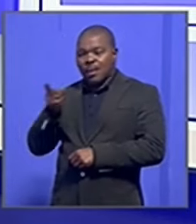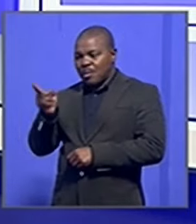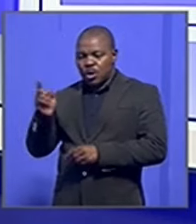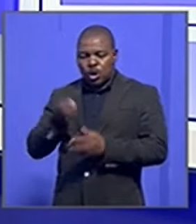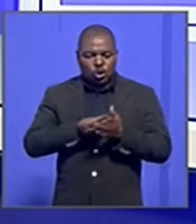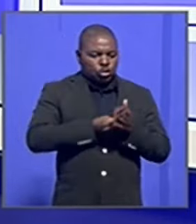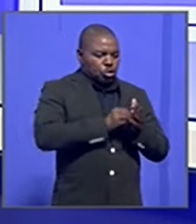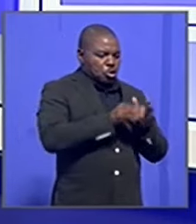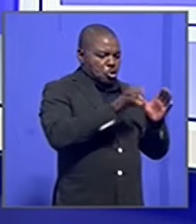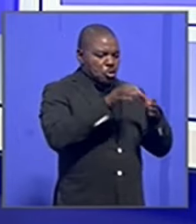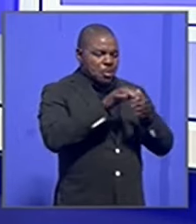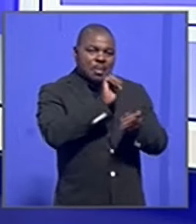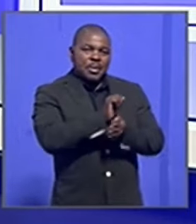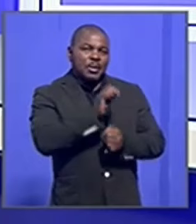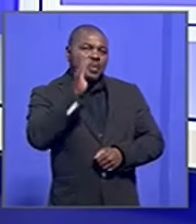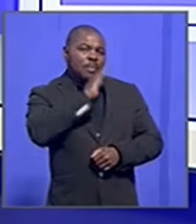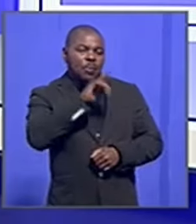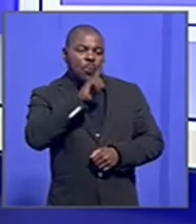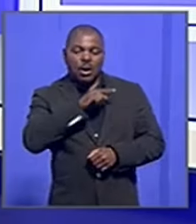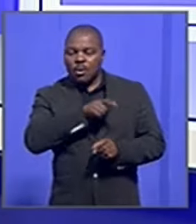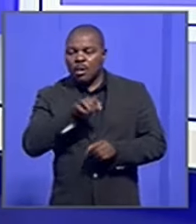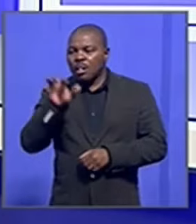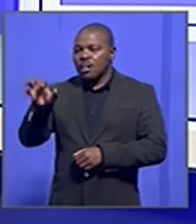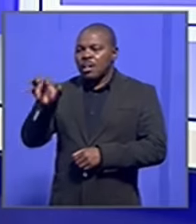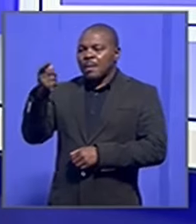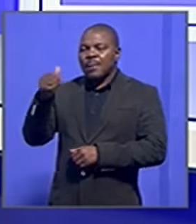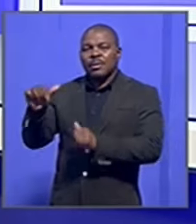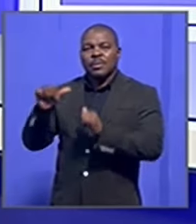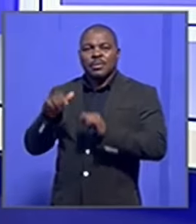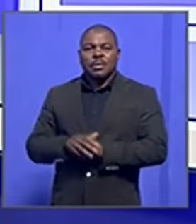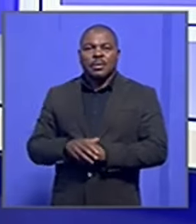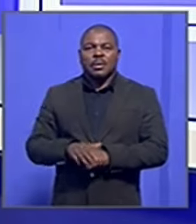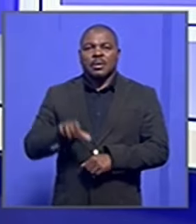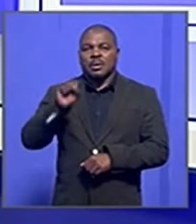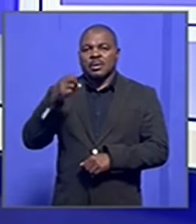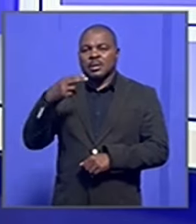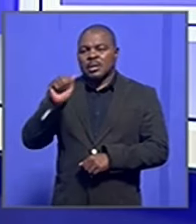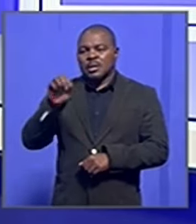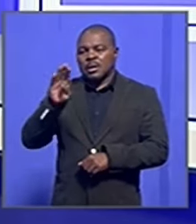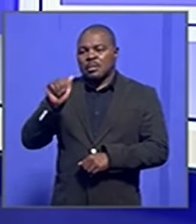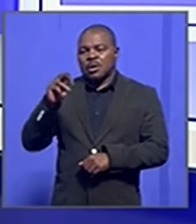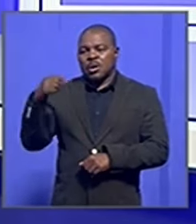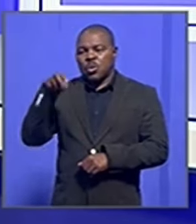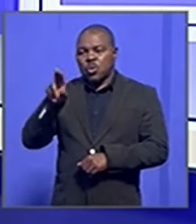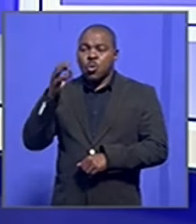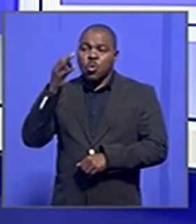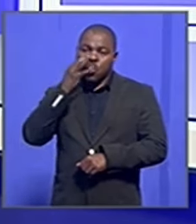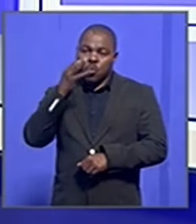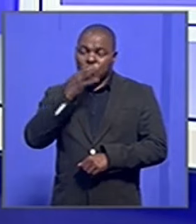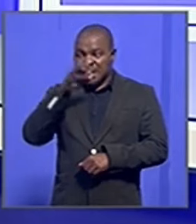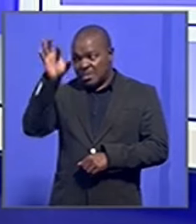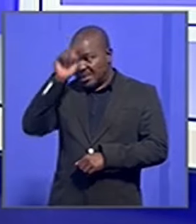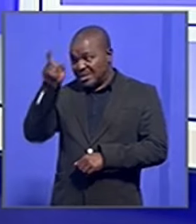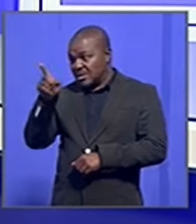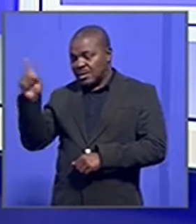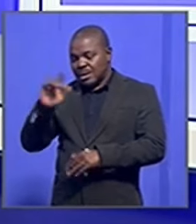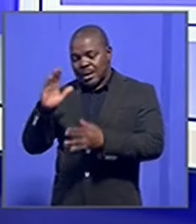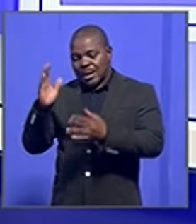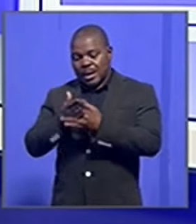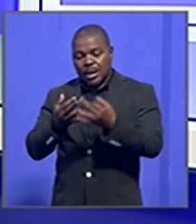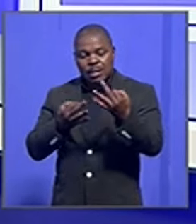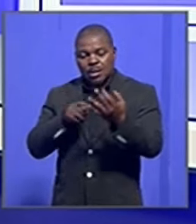dikgongwana tsa go batla madi ka dikgoka. Sydney Shabangu latofatsa ka gore sepodisi se ikgatholositse dikgetse di le tharo tseo